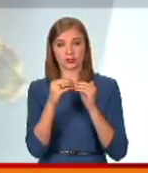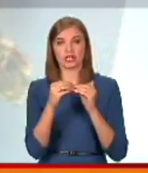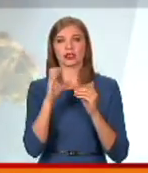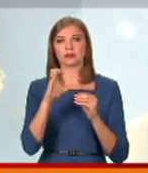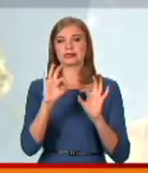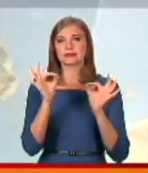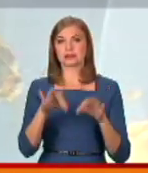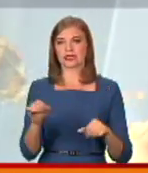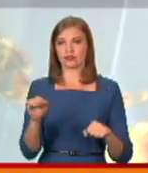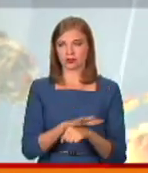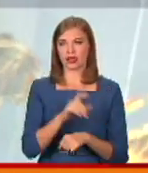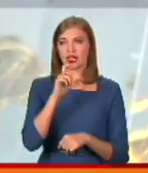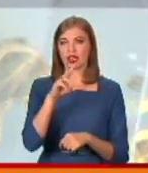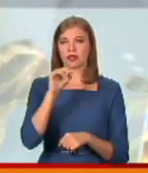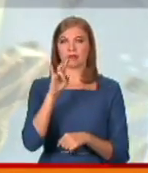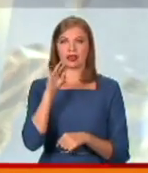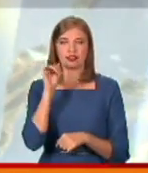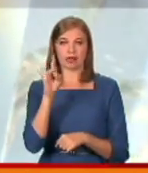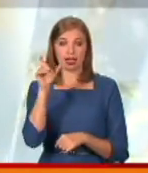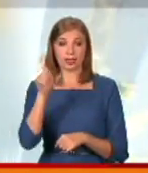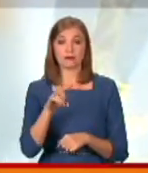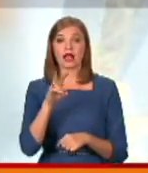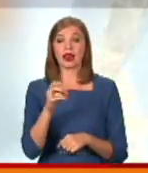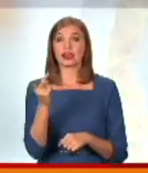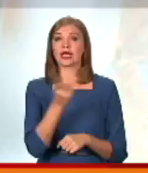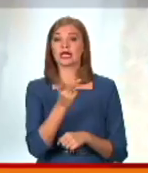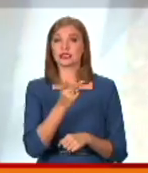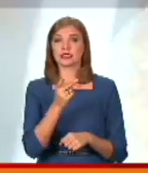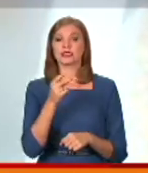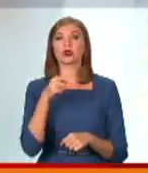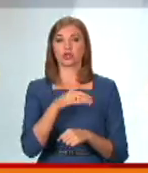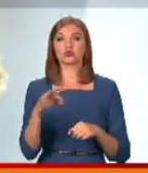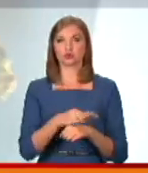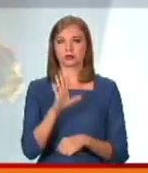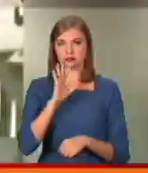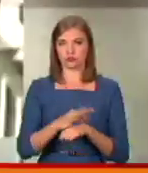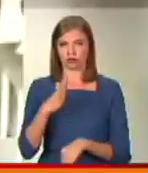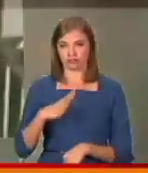2010-го – з мистецтвознавицею Хелен Макінтайр. Але ті удари шлюб витримав.